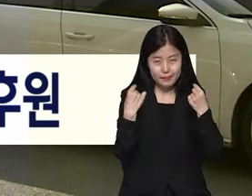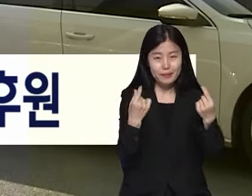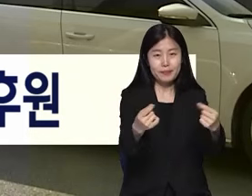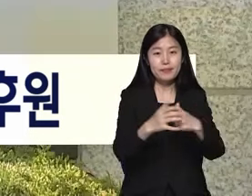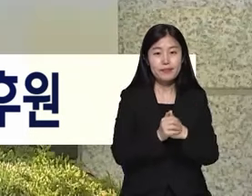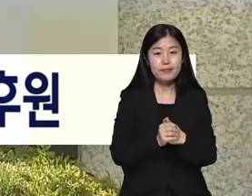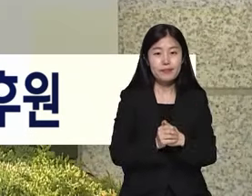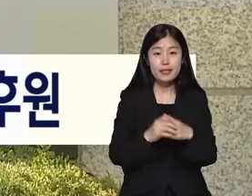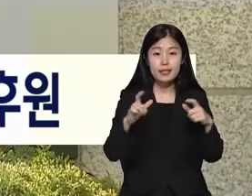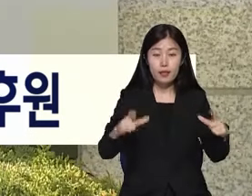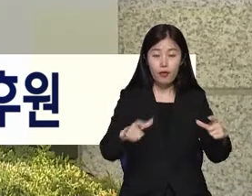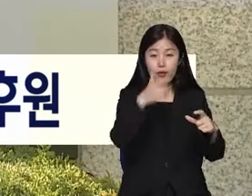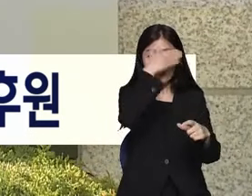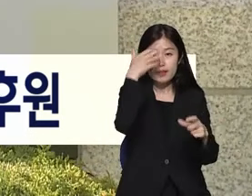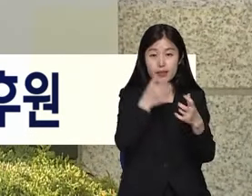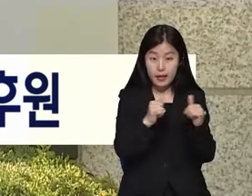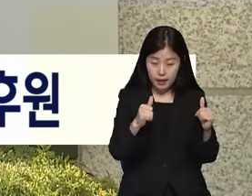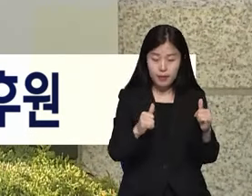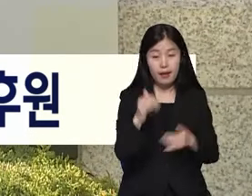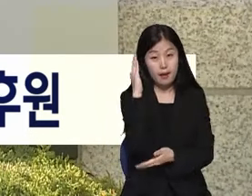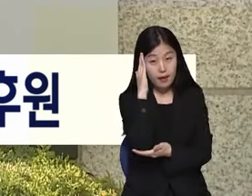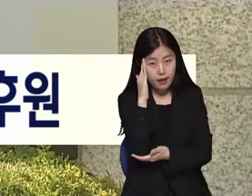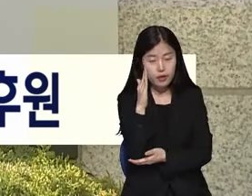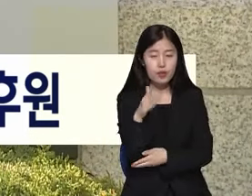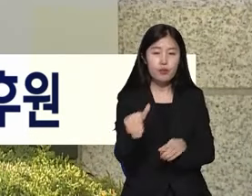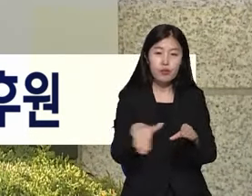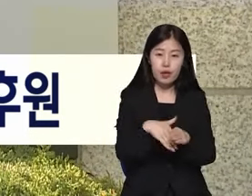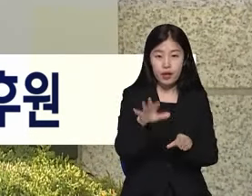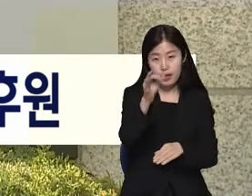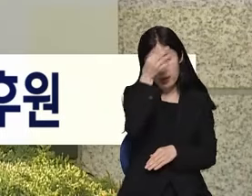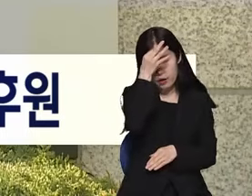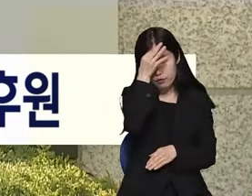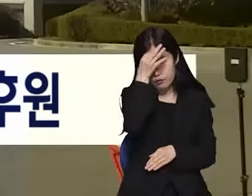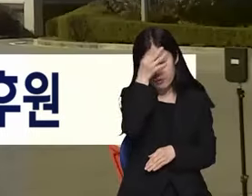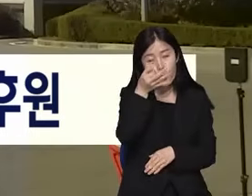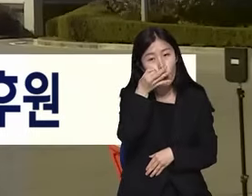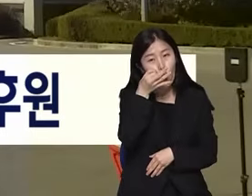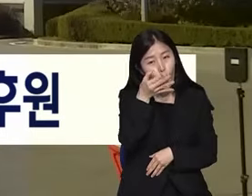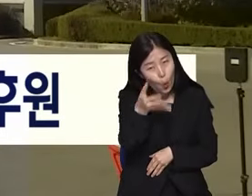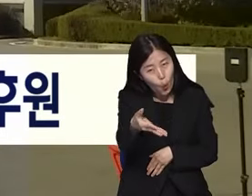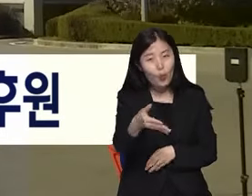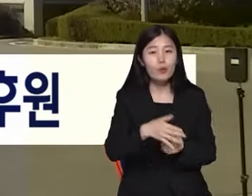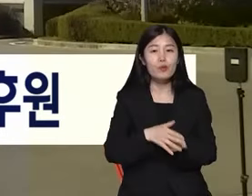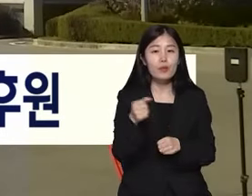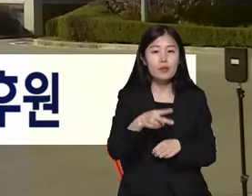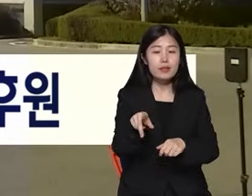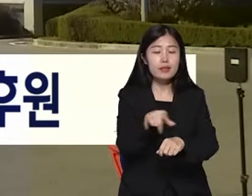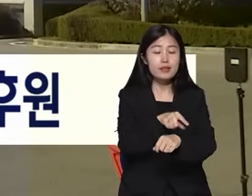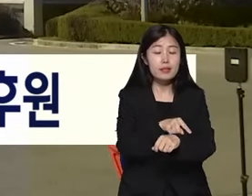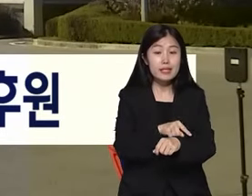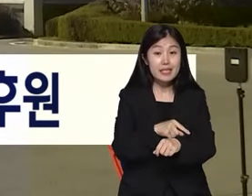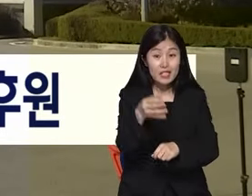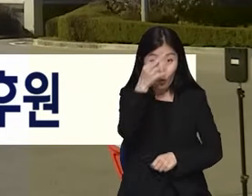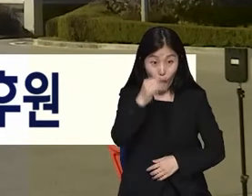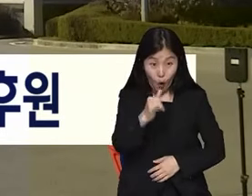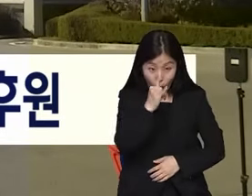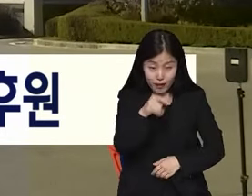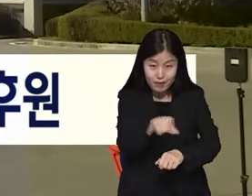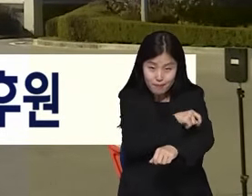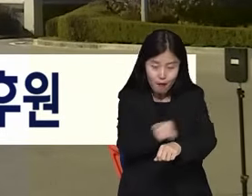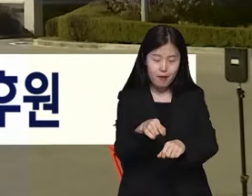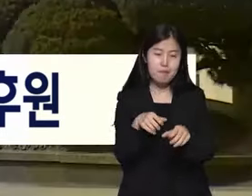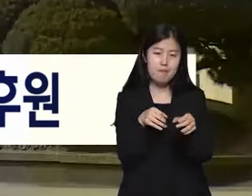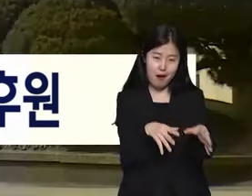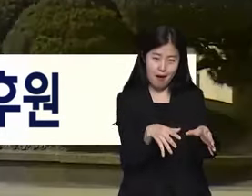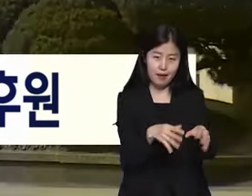광주는 지역 청소년에게 강연과 문화예술 콘서트 관람 기회를 제공하고 문화예술 특기 청소년에게 장학금을